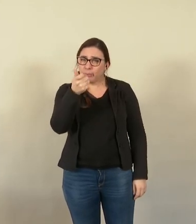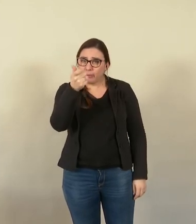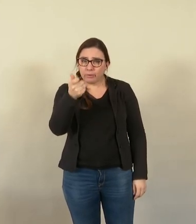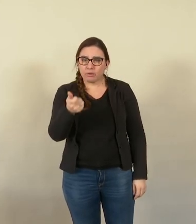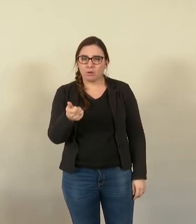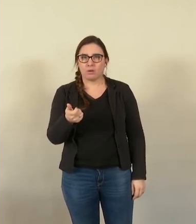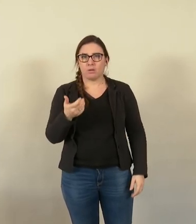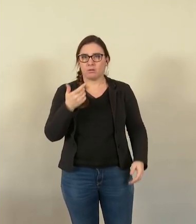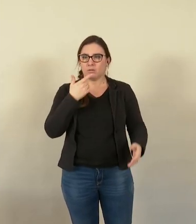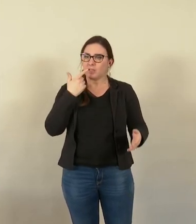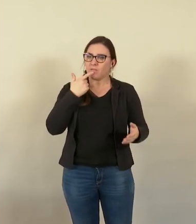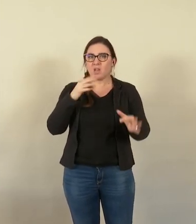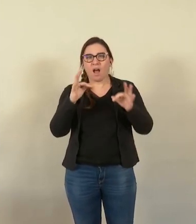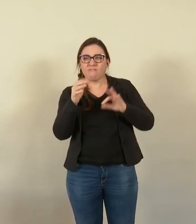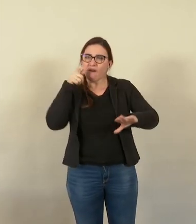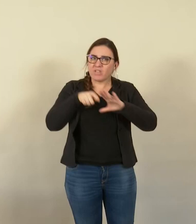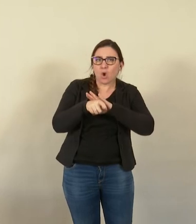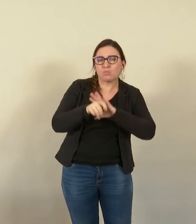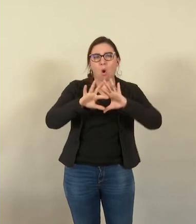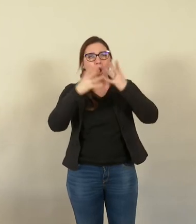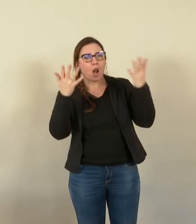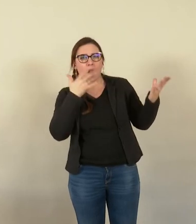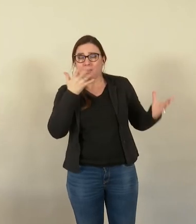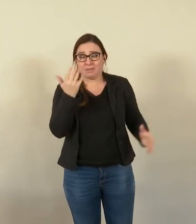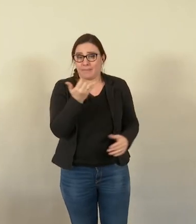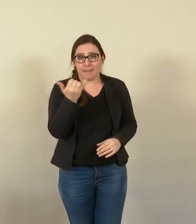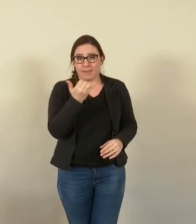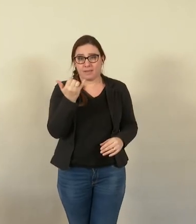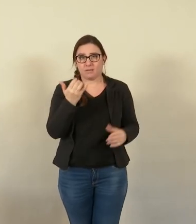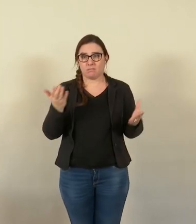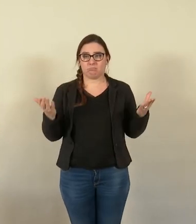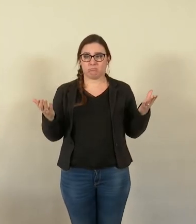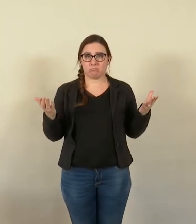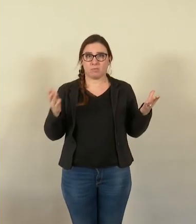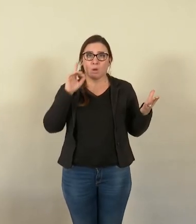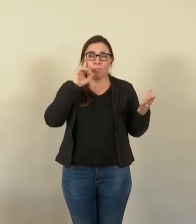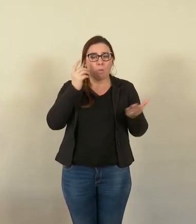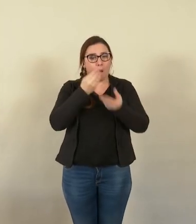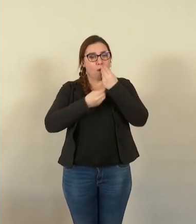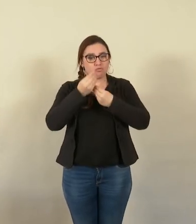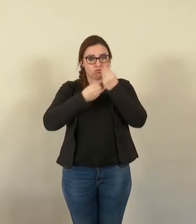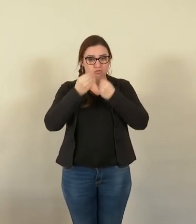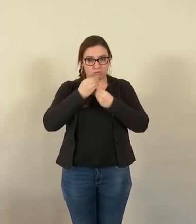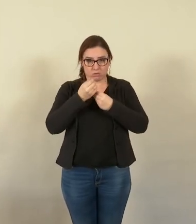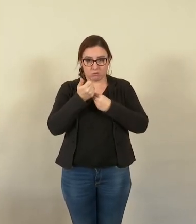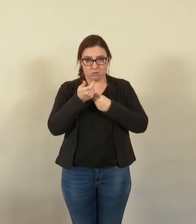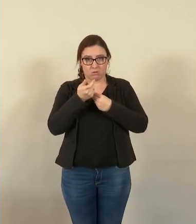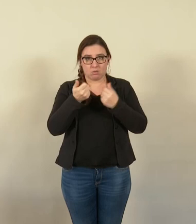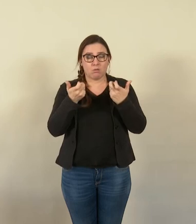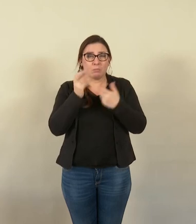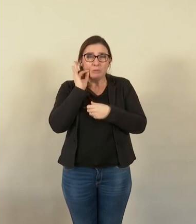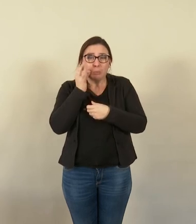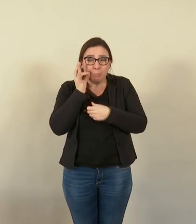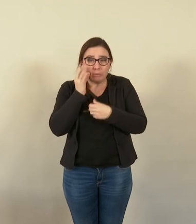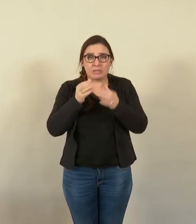pas la peine de parler de la question du financement où effectivement les les aliments eux-mêmes représente une toute petite